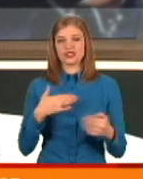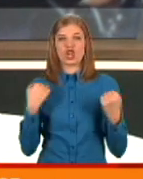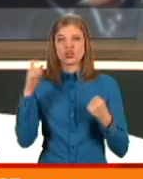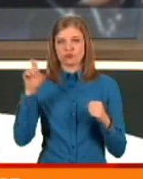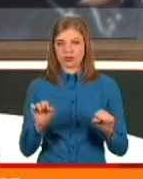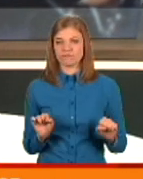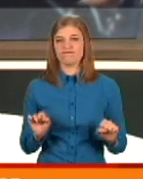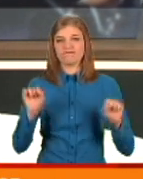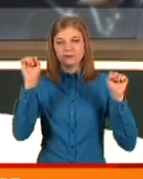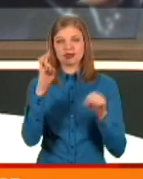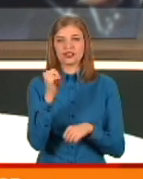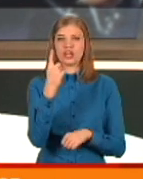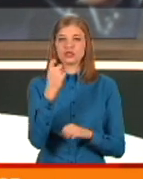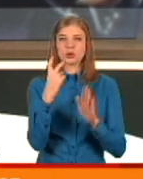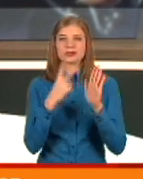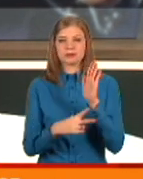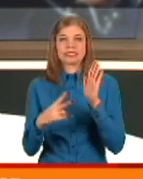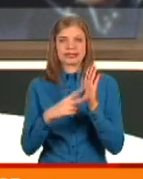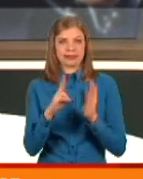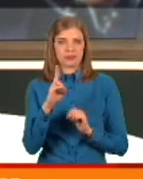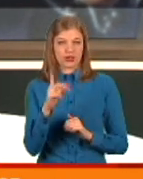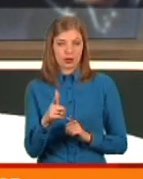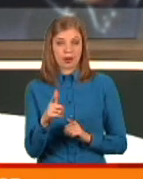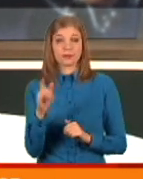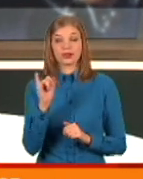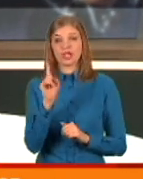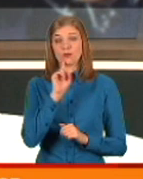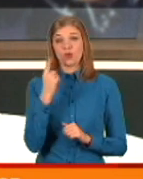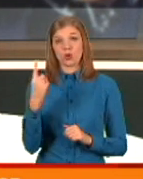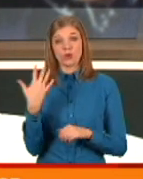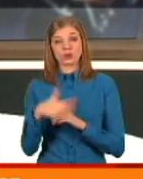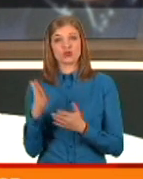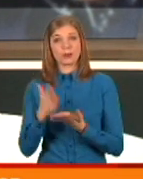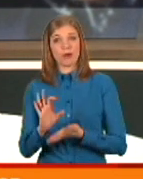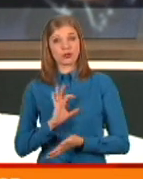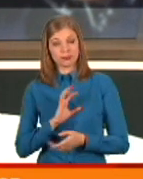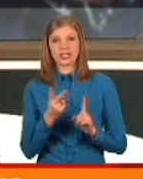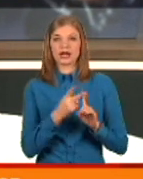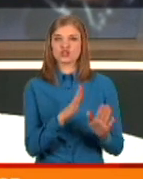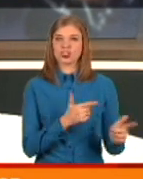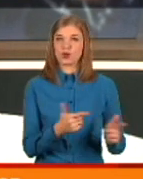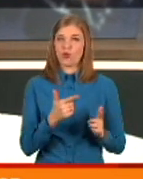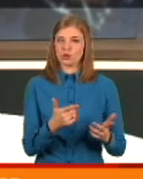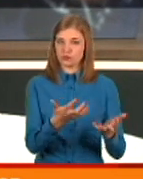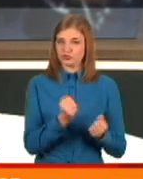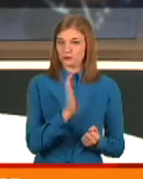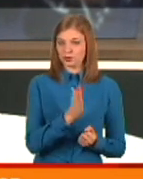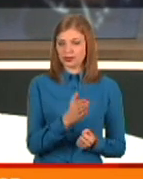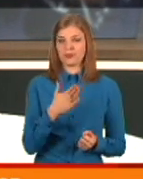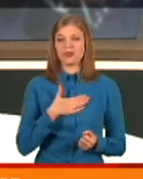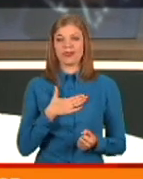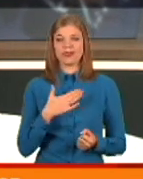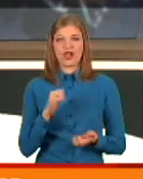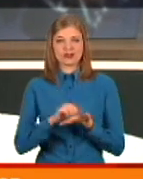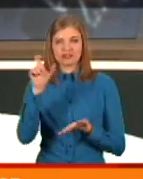спортсмен підняв штангу на 177 кілограмів. І поки одні вже мають медалі, інші тільки готуються їх отримати, наш